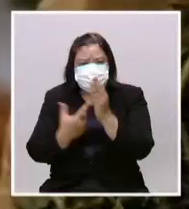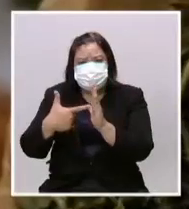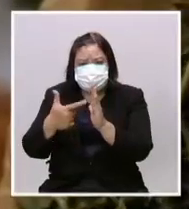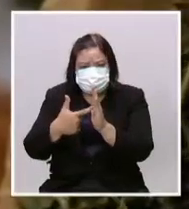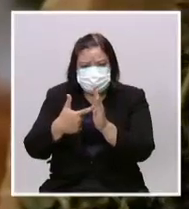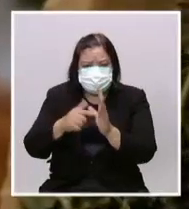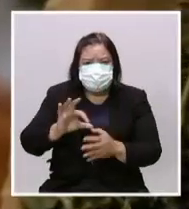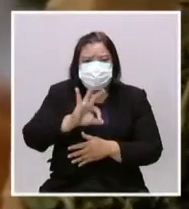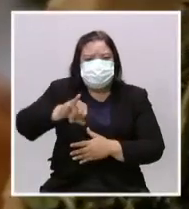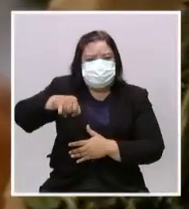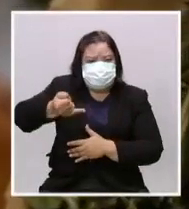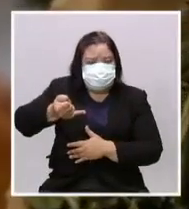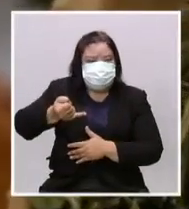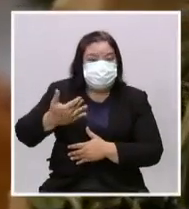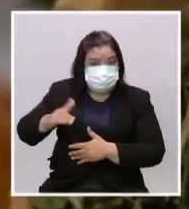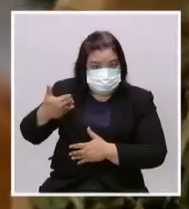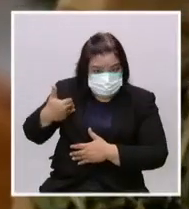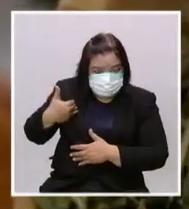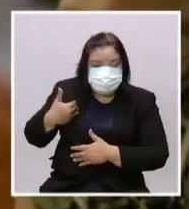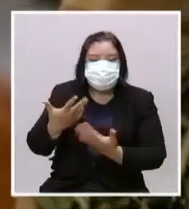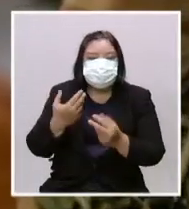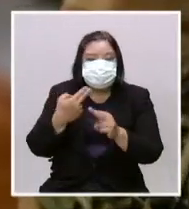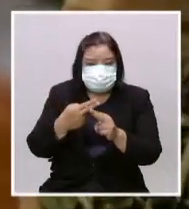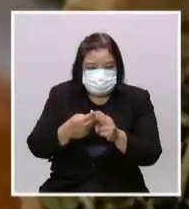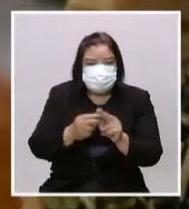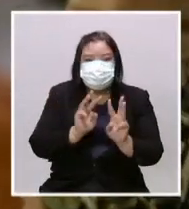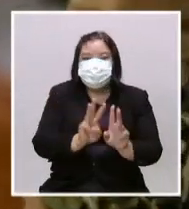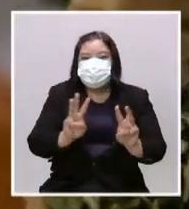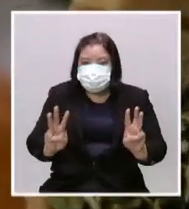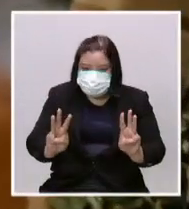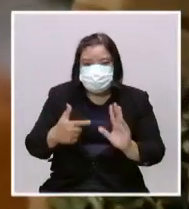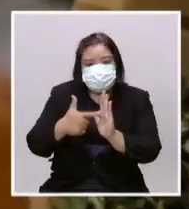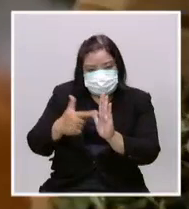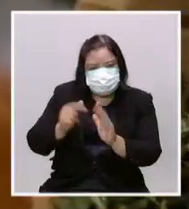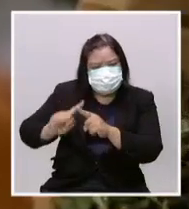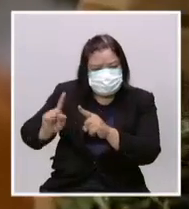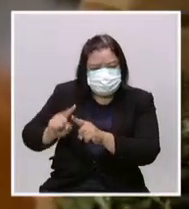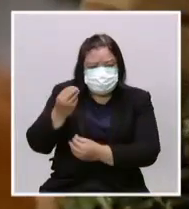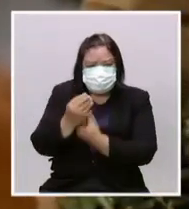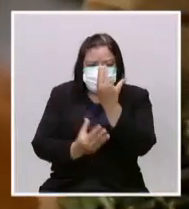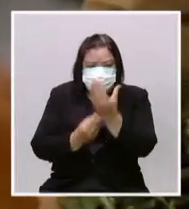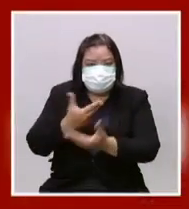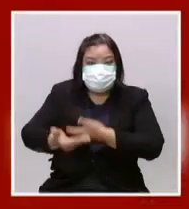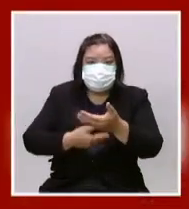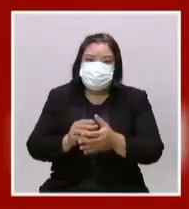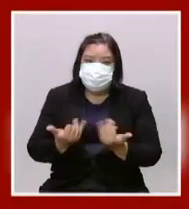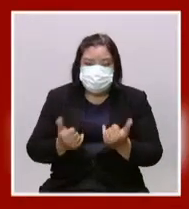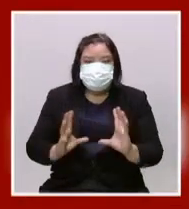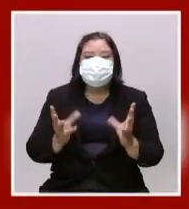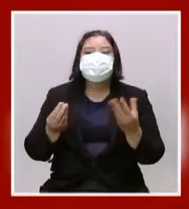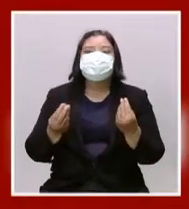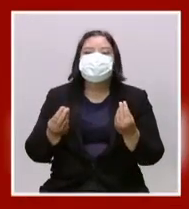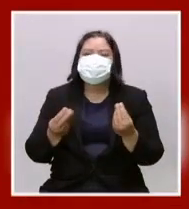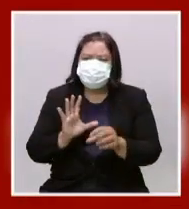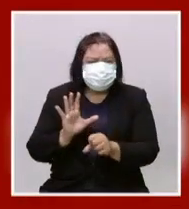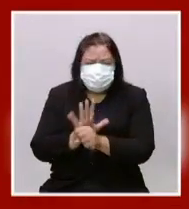ำนวนมากโดยที่เพจสมุนไพรอภัยภูเบศและตัวแทนผู้จำหน่ายแจ้งว่าสมุนไพรหมดสต็อกไม่เพียงพอใน